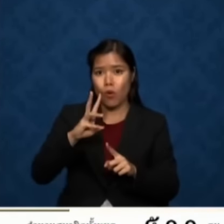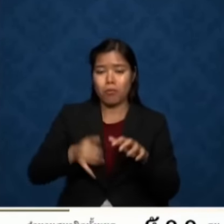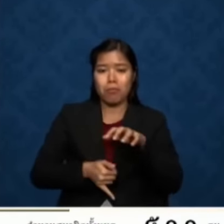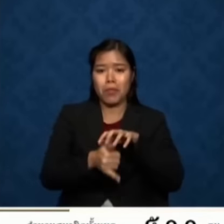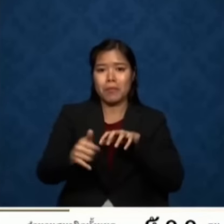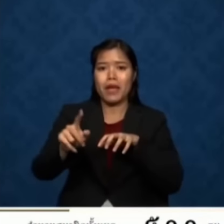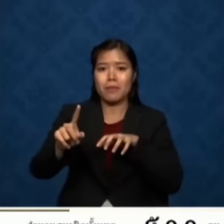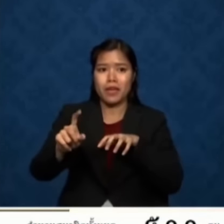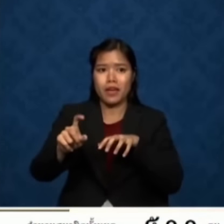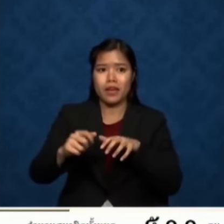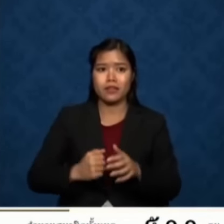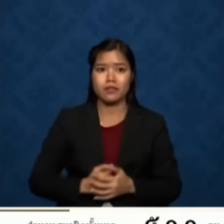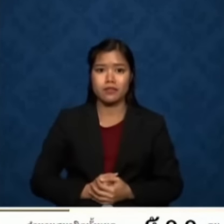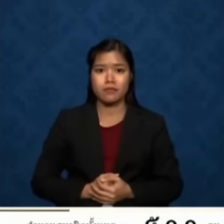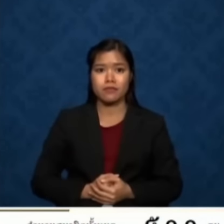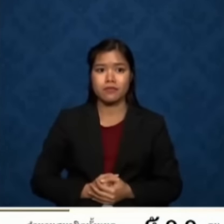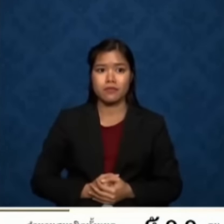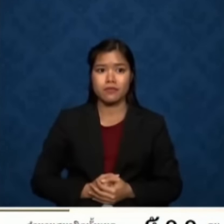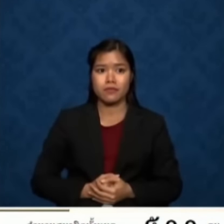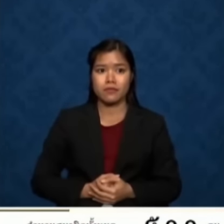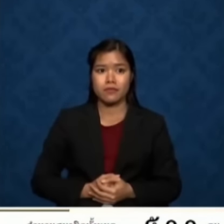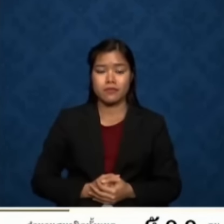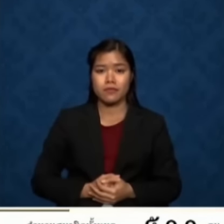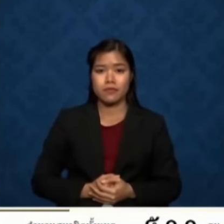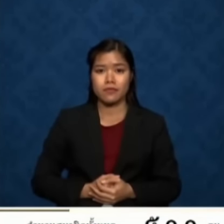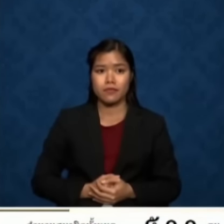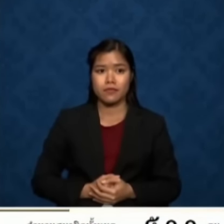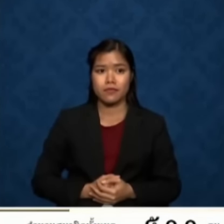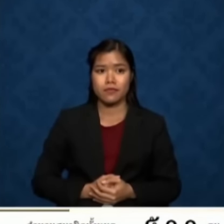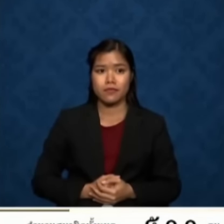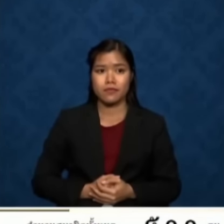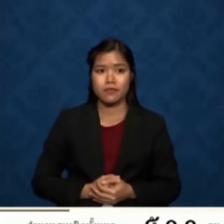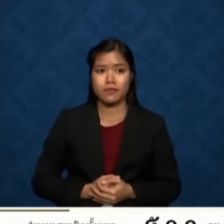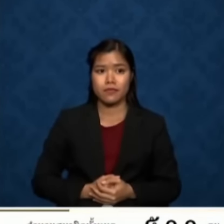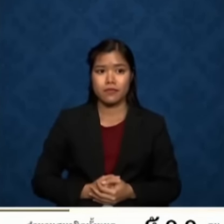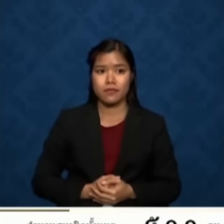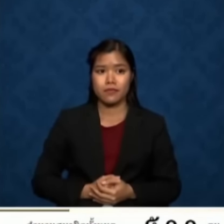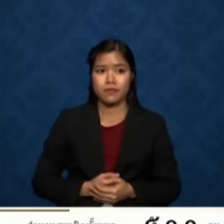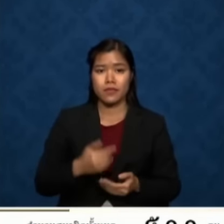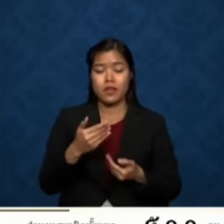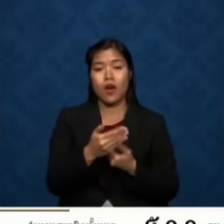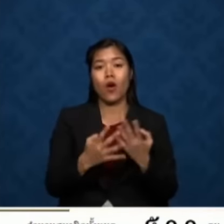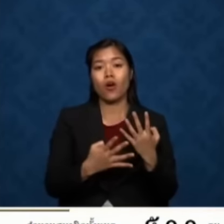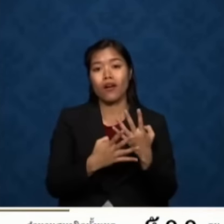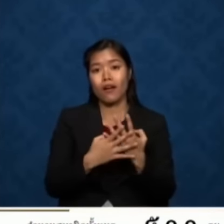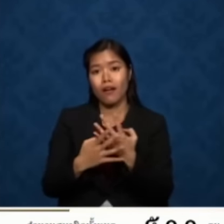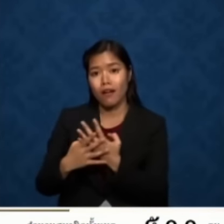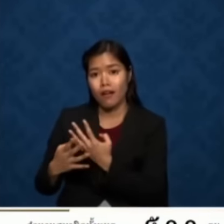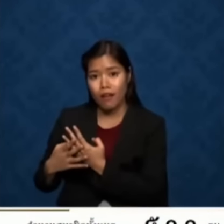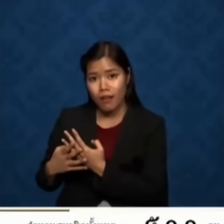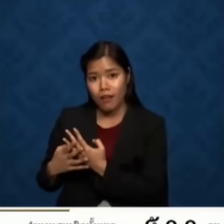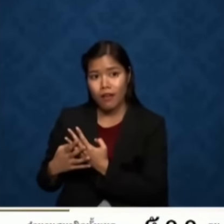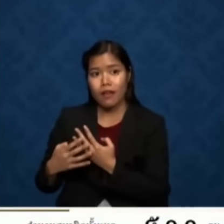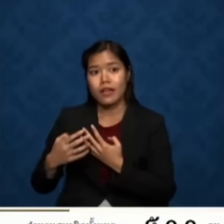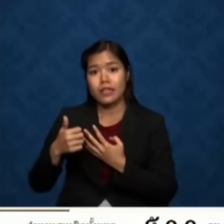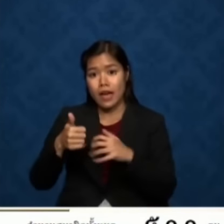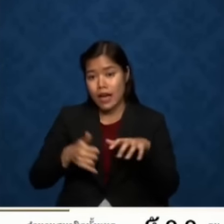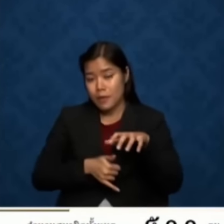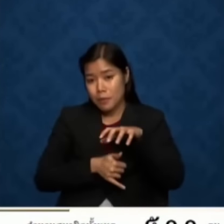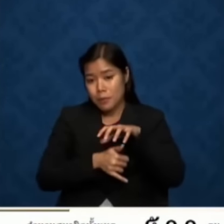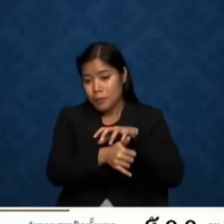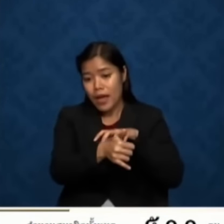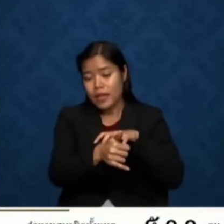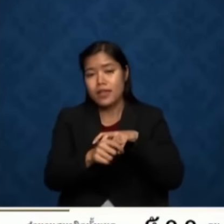ราอาจจะกักขังคนทุกคนได้ในพื้นที่เสียเสรีภาพทางการเดินทาง